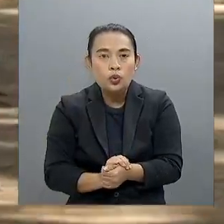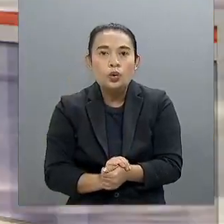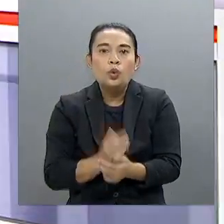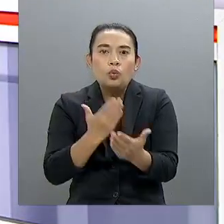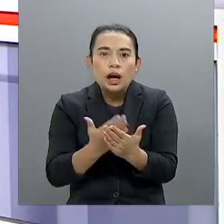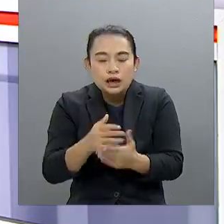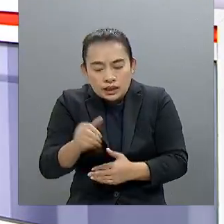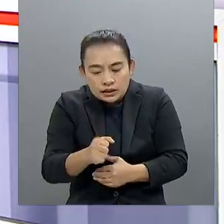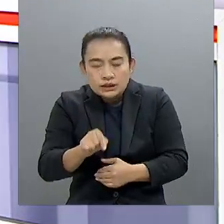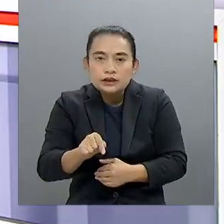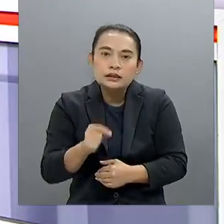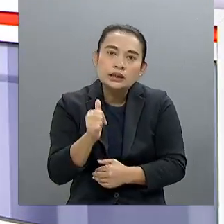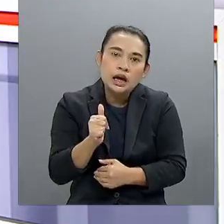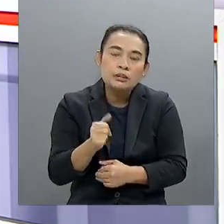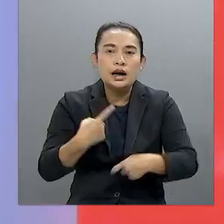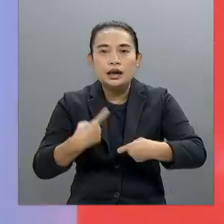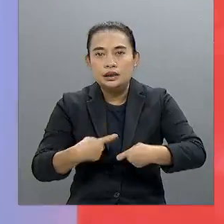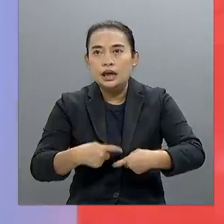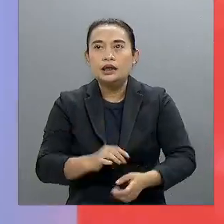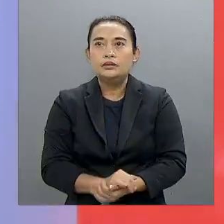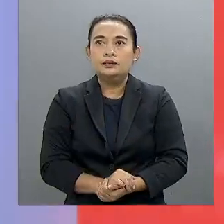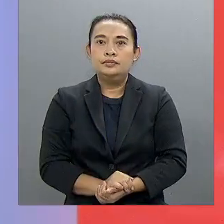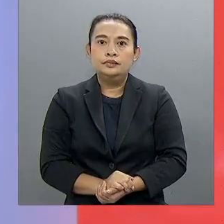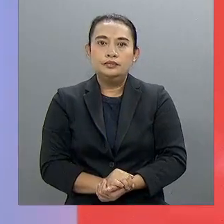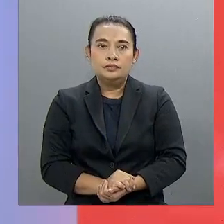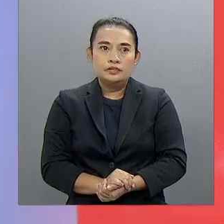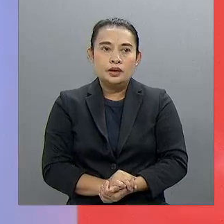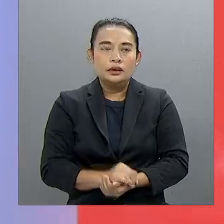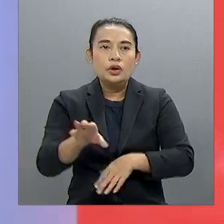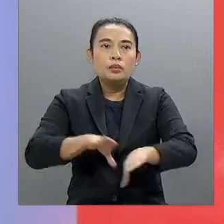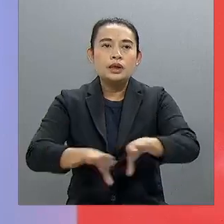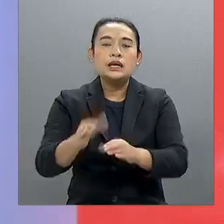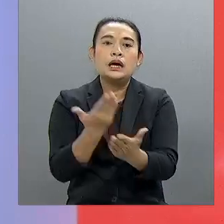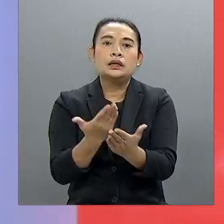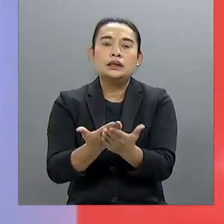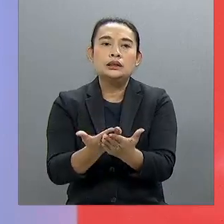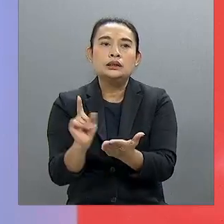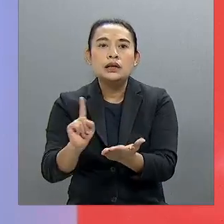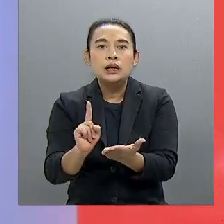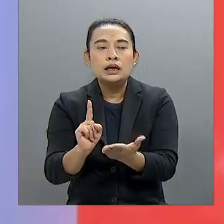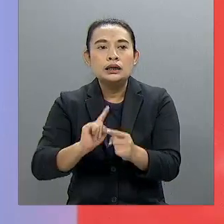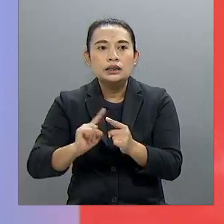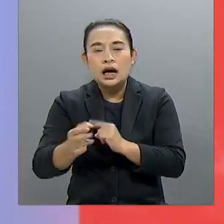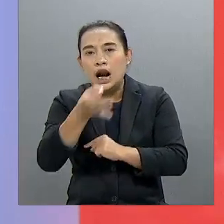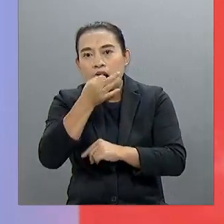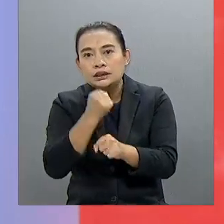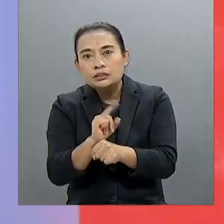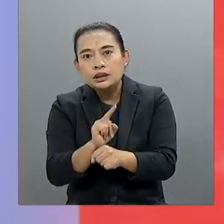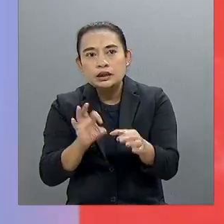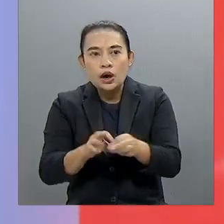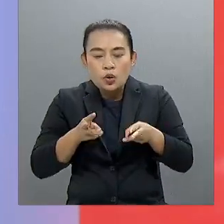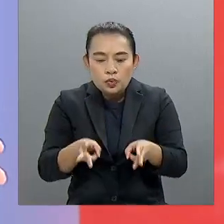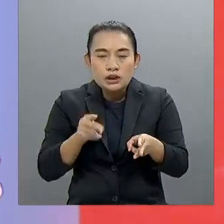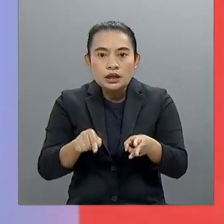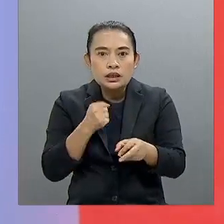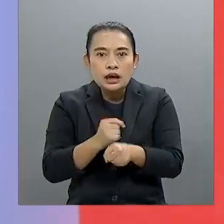เรื่องง่ายแล้วกจะรู้ว่จะต้องจัดการบริหารจัการเงินยงไงหือว่าทำอาชีพอะไร ทำวิธีไหนที่จะได้เงินมาแต่